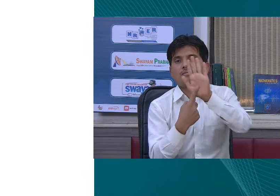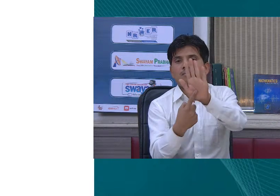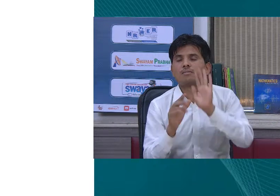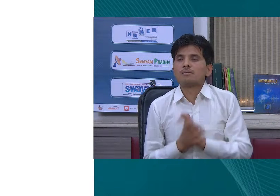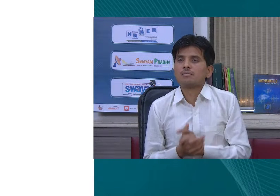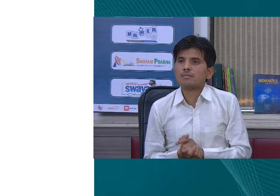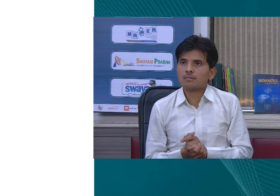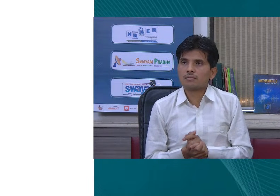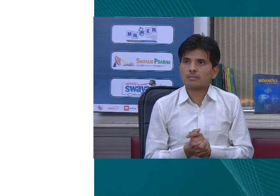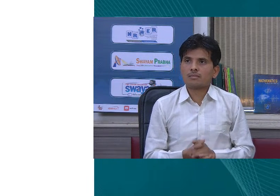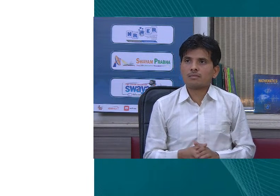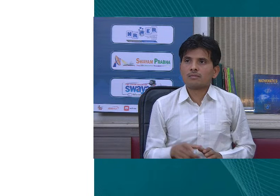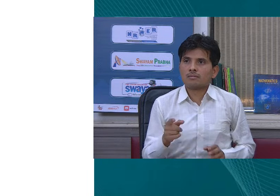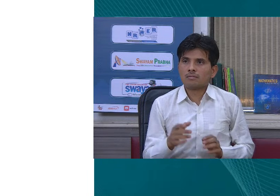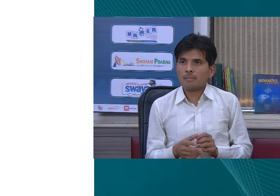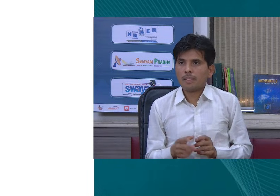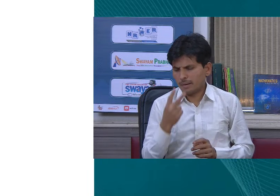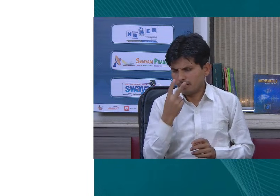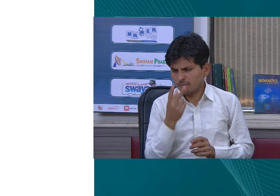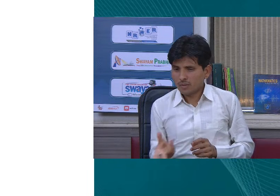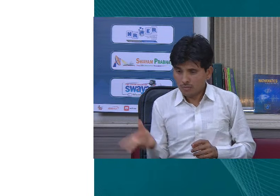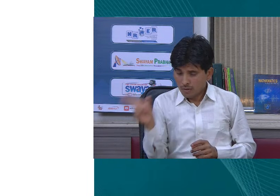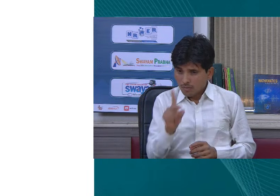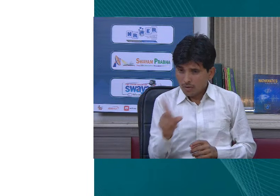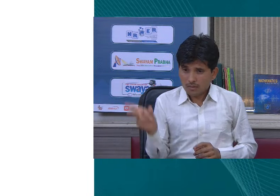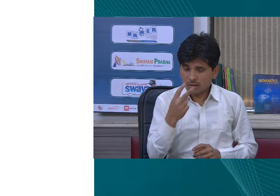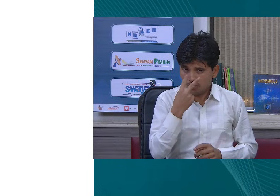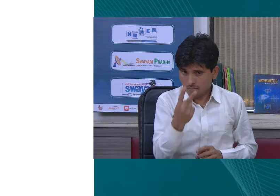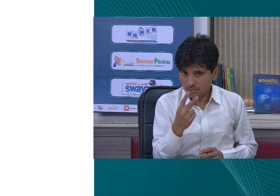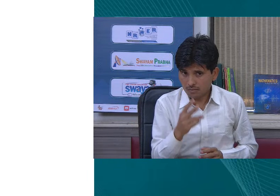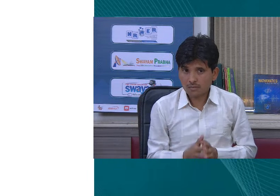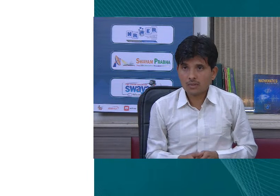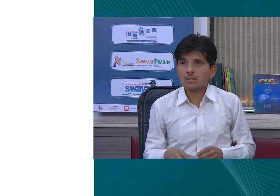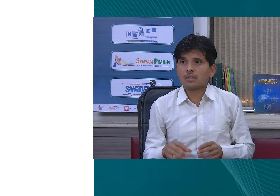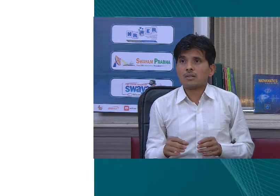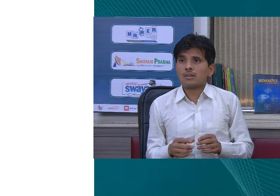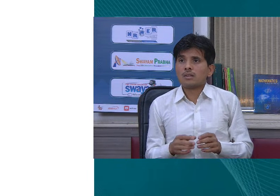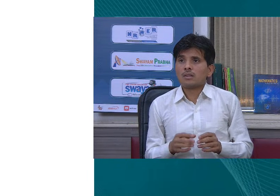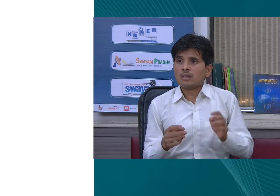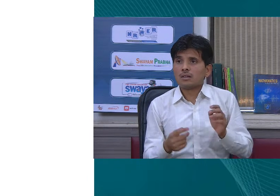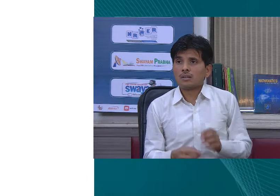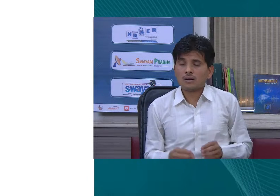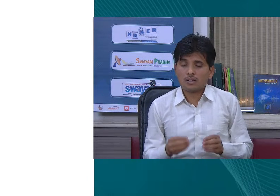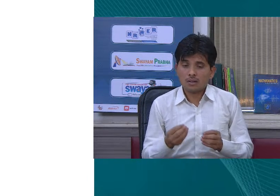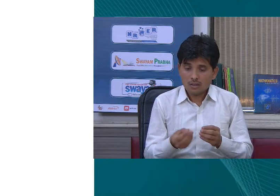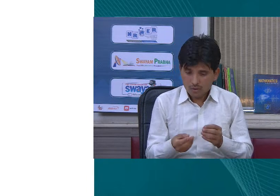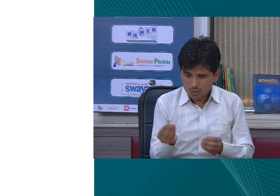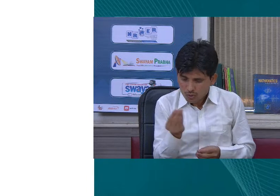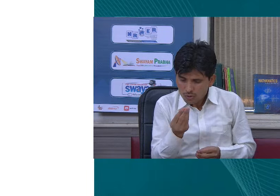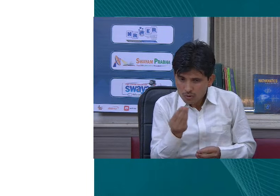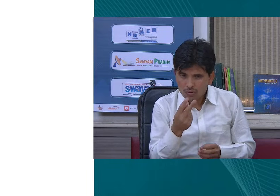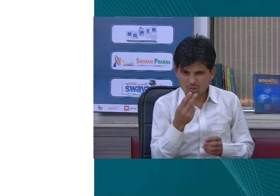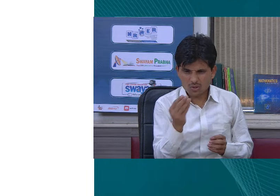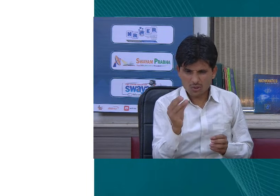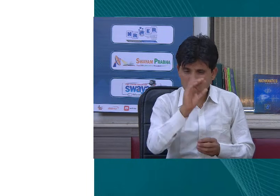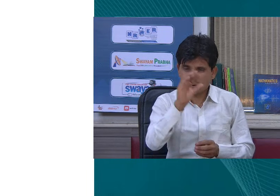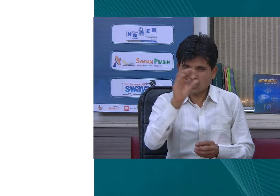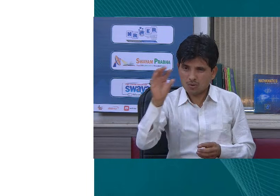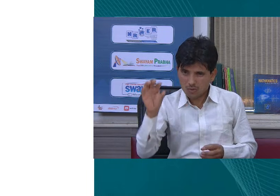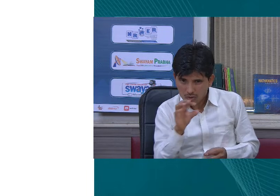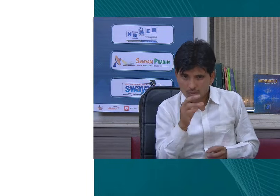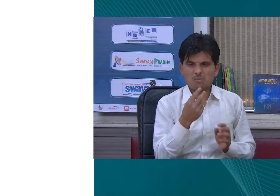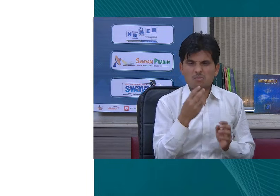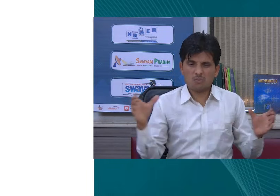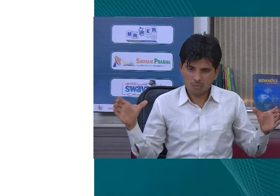another. बहुत बार देखा गया है कि नाइट स्काई में मेटेओर शार्स देखे जाते हैं, जहां पर बहुत